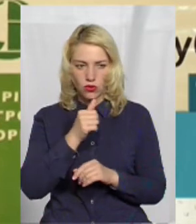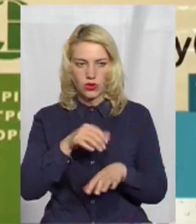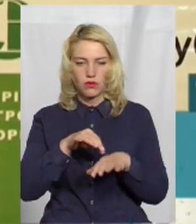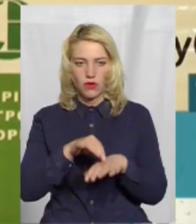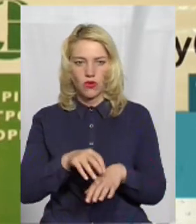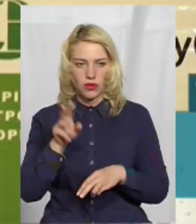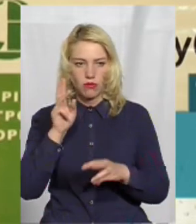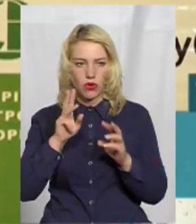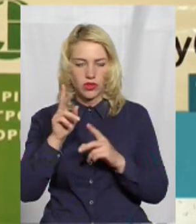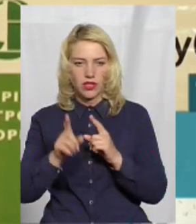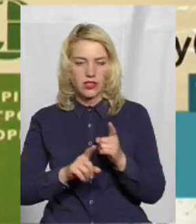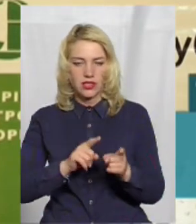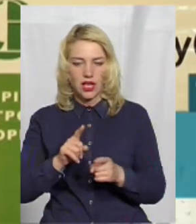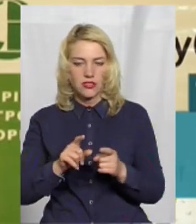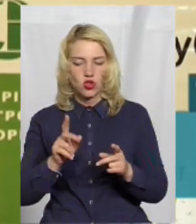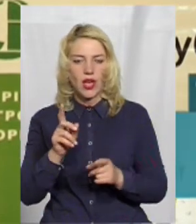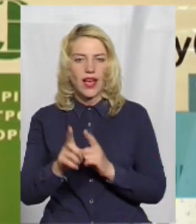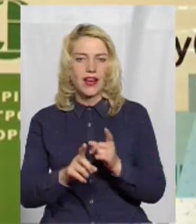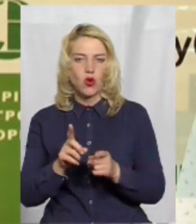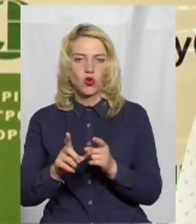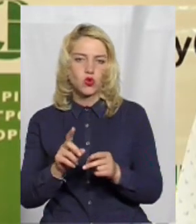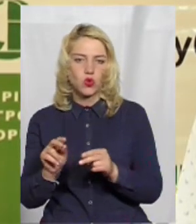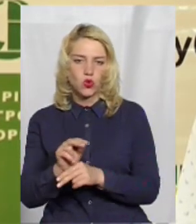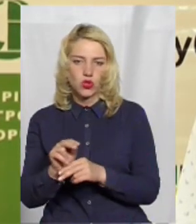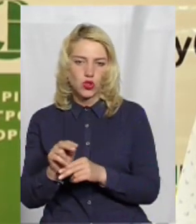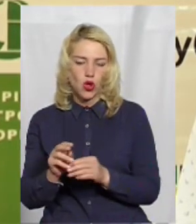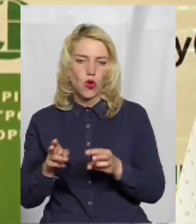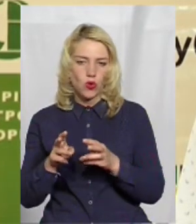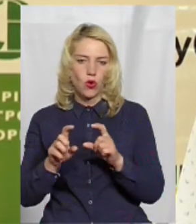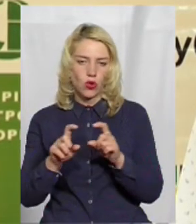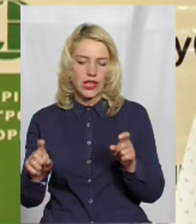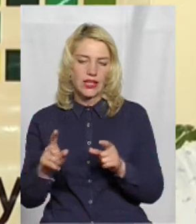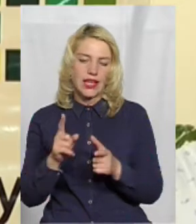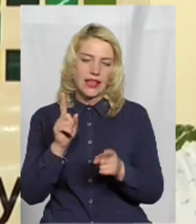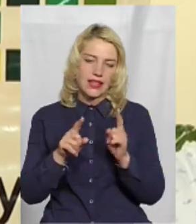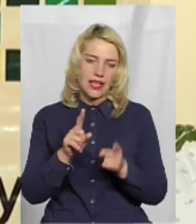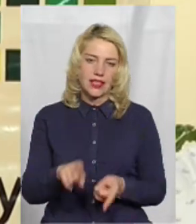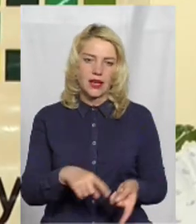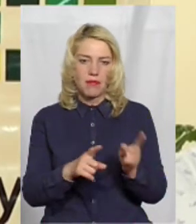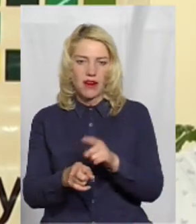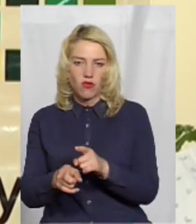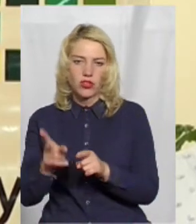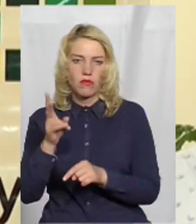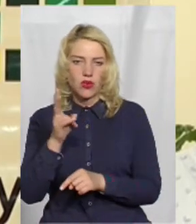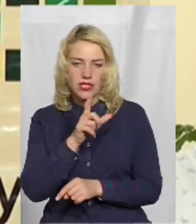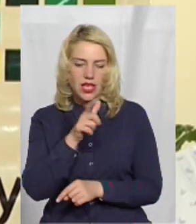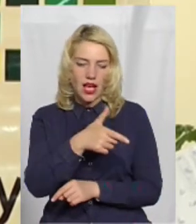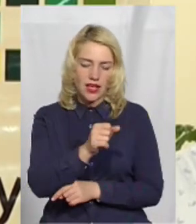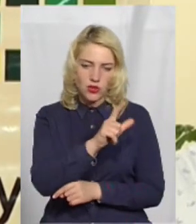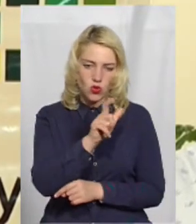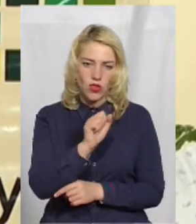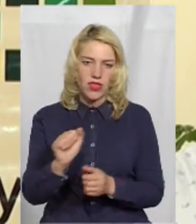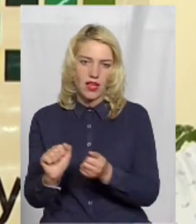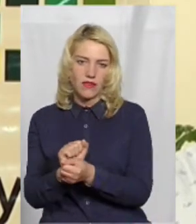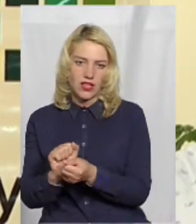модернізацію і реконструкцію котелень. Переводимо деякі з газу на тверде паливо. Крім цього, у нас створений енергетичний